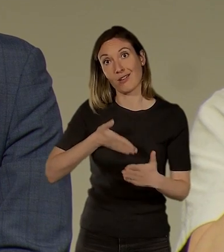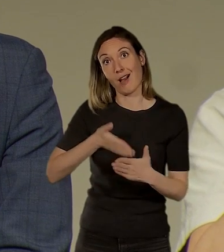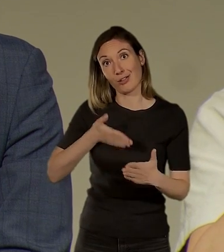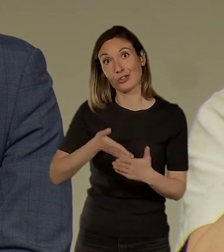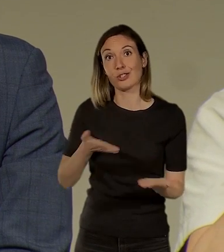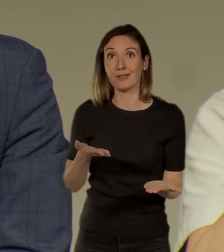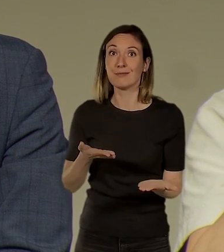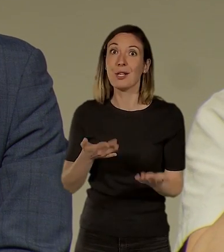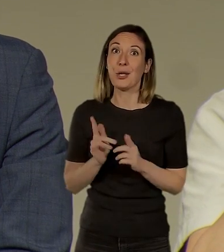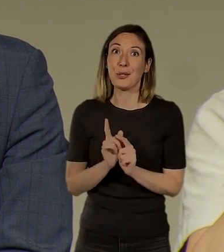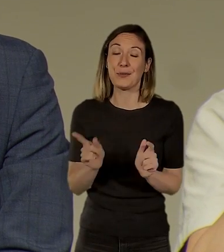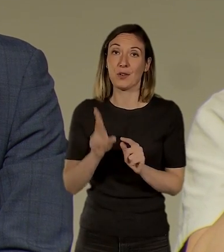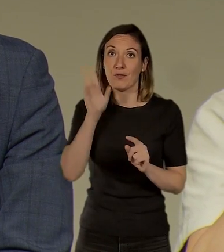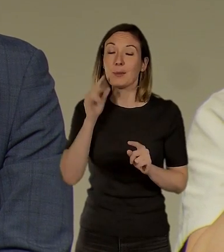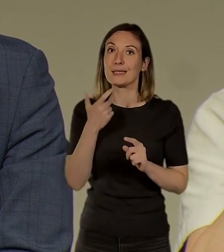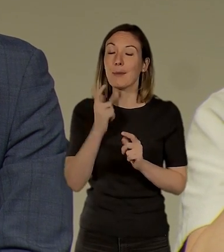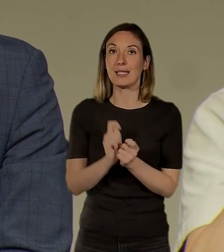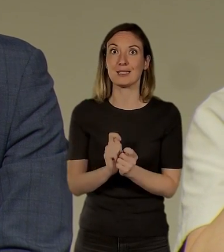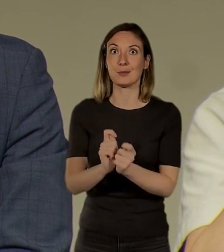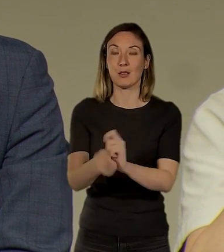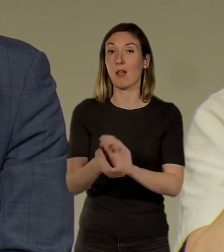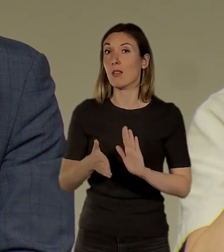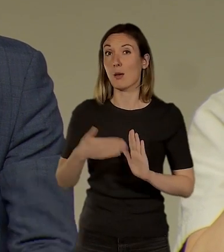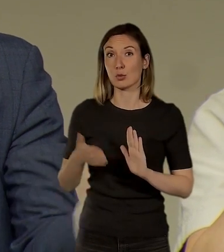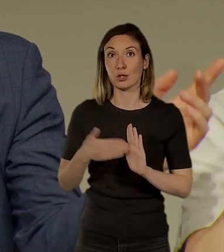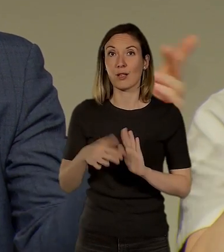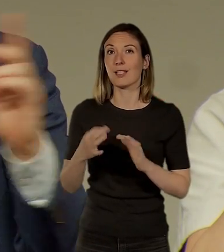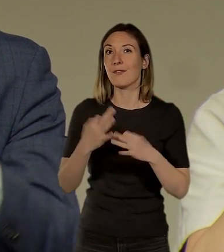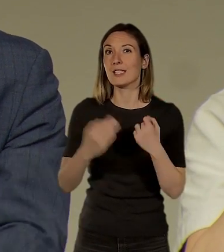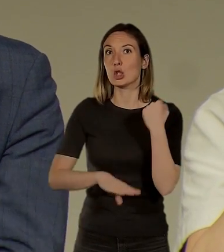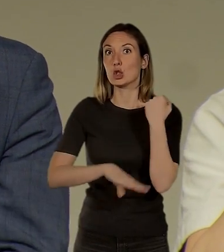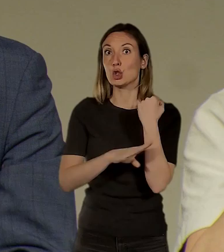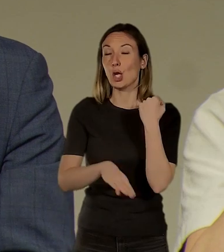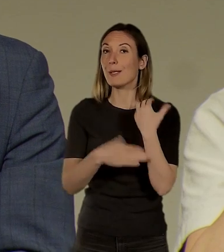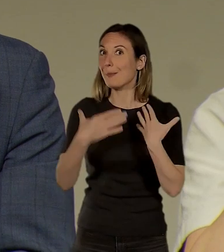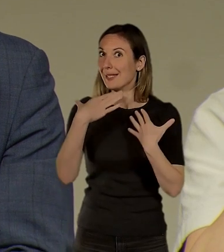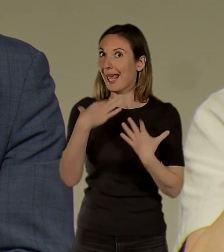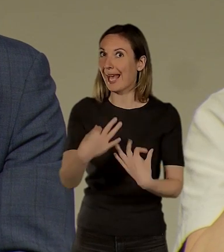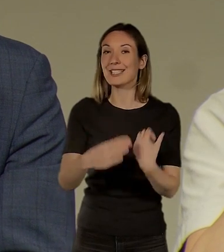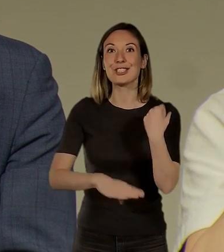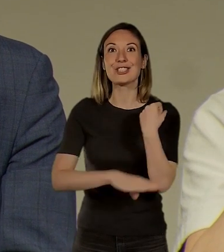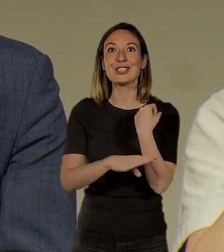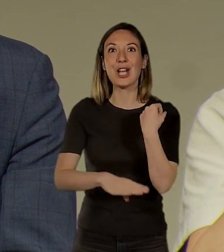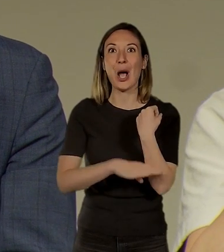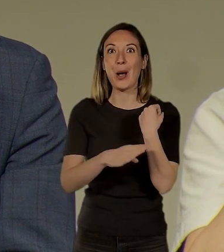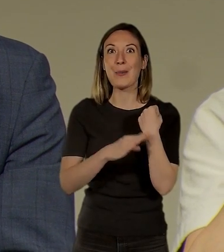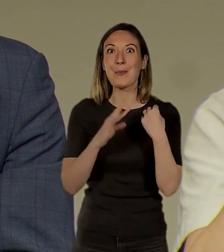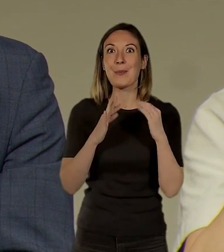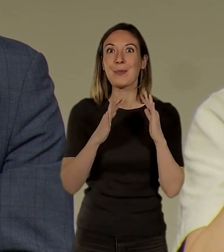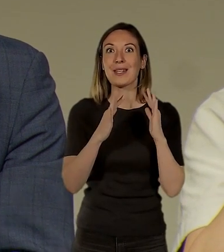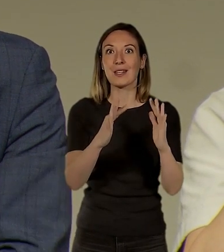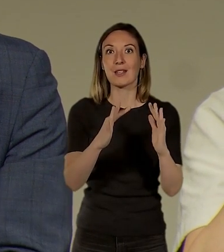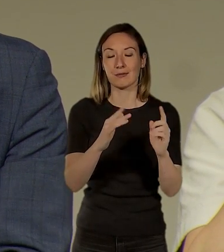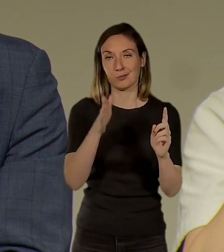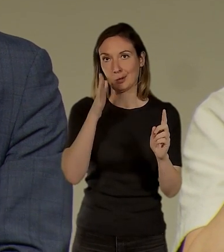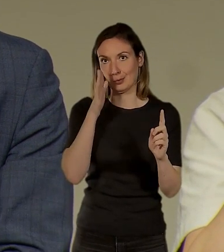té svojí cestě. Takže například o ty stromy, které tam jsou tak hezky umístěné před tou Fantovou budovou, já čekám, že